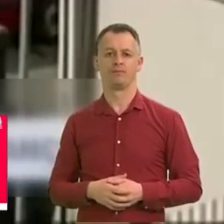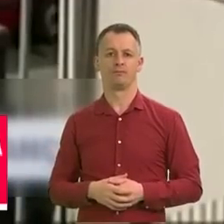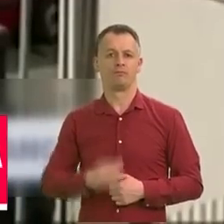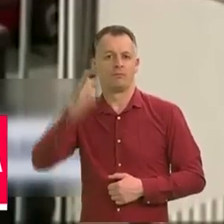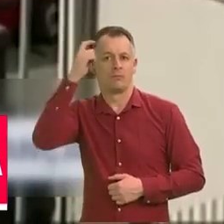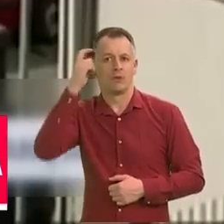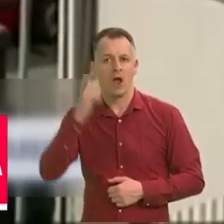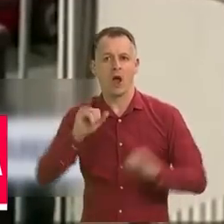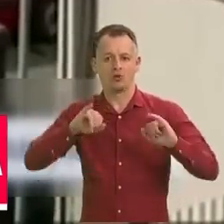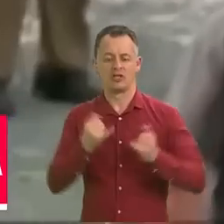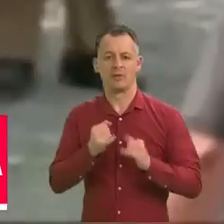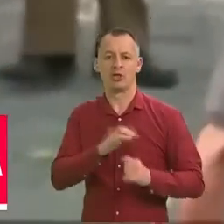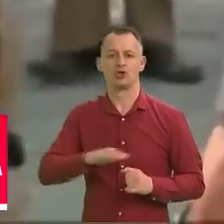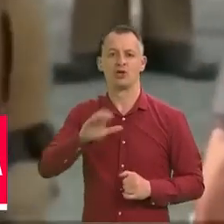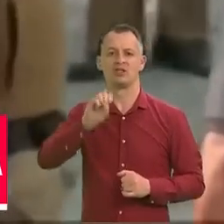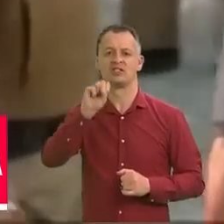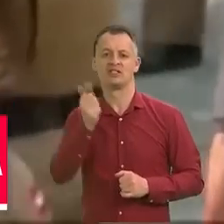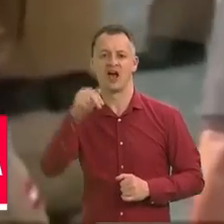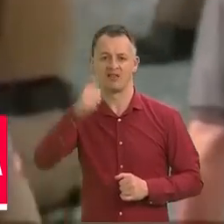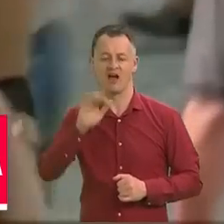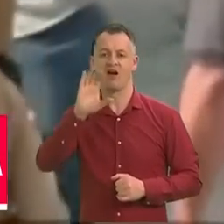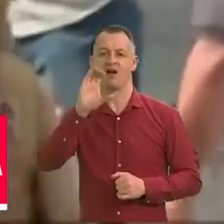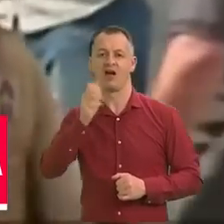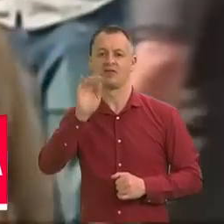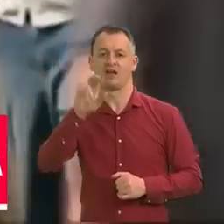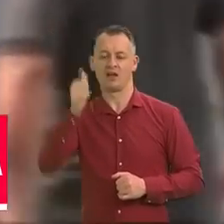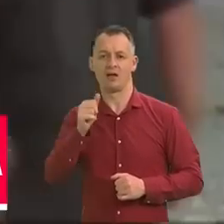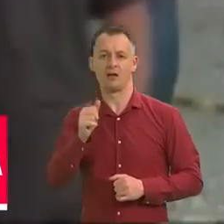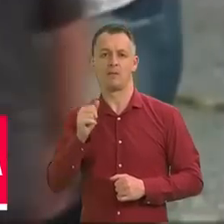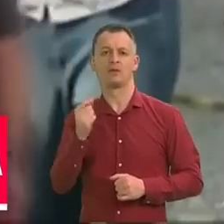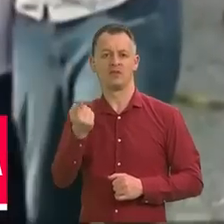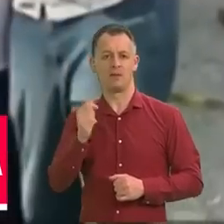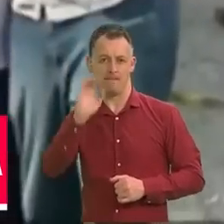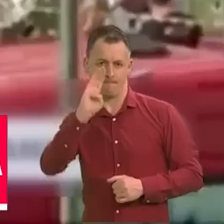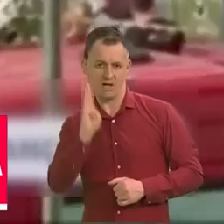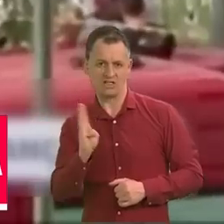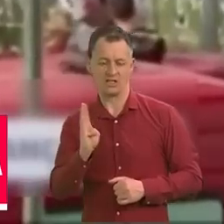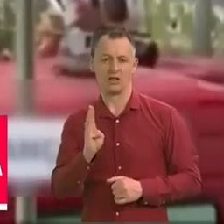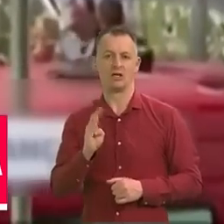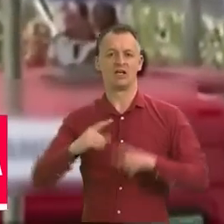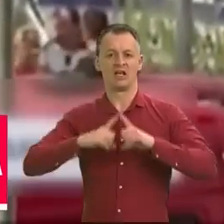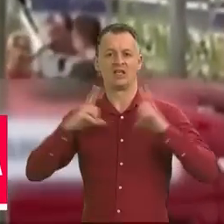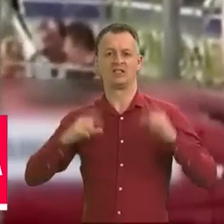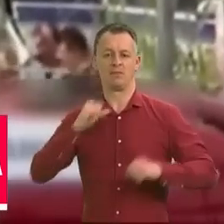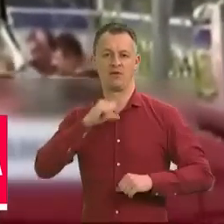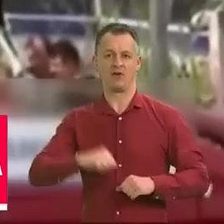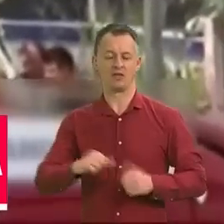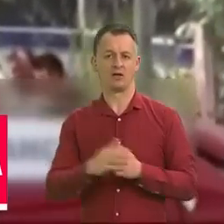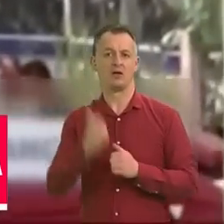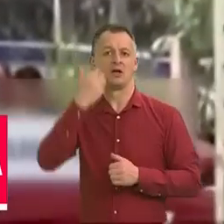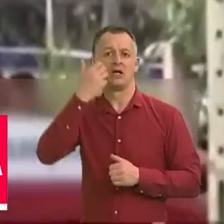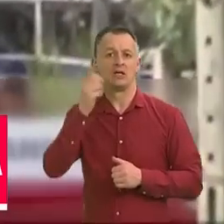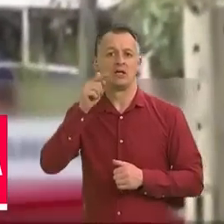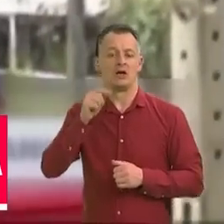Tragedia a avut loc în statul Santa Catarina din sudul Braziliei, într-o grădiniță privată. S-a întâmplat în plină zi, în timp ce clădirea era plină de